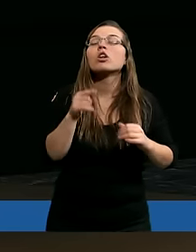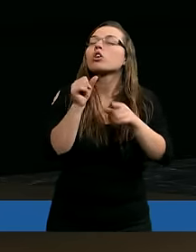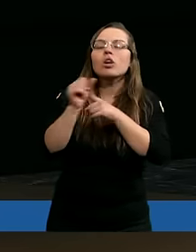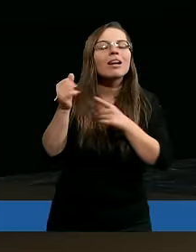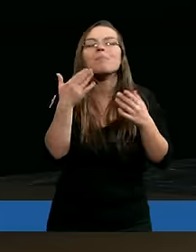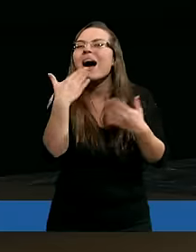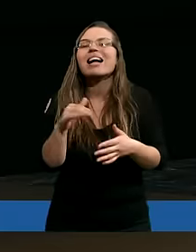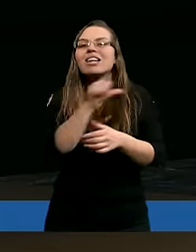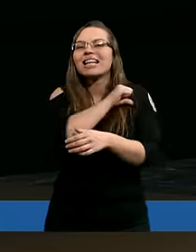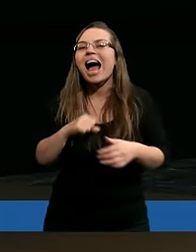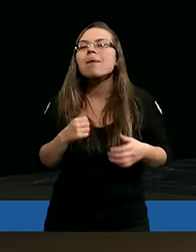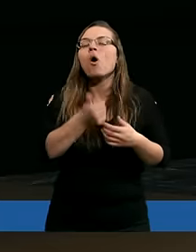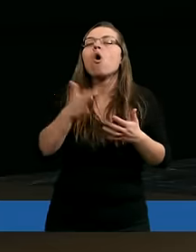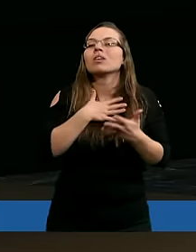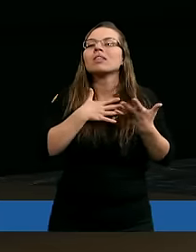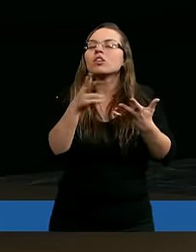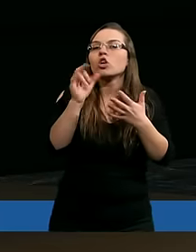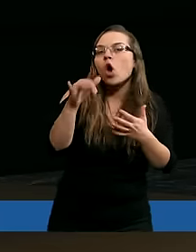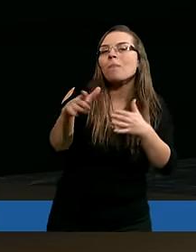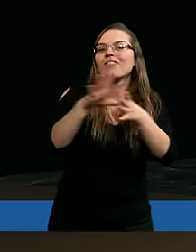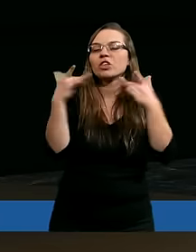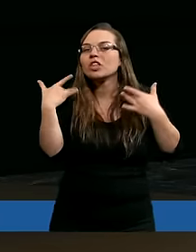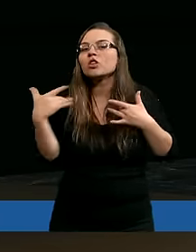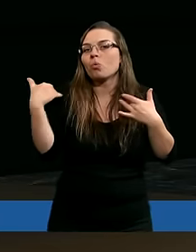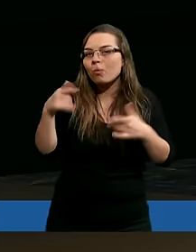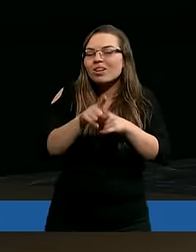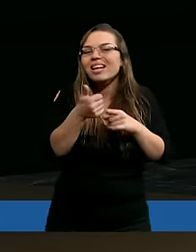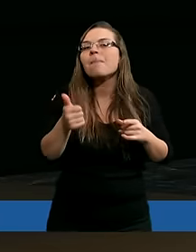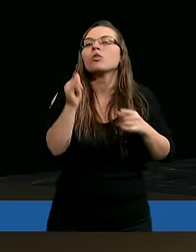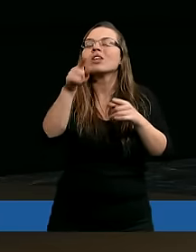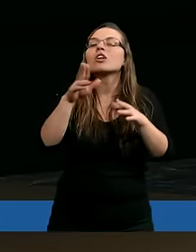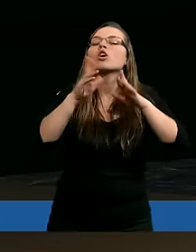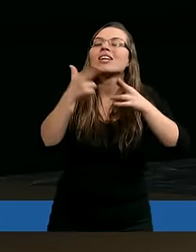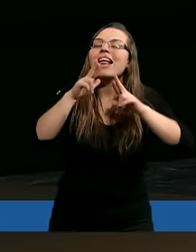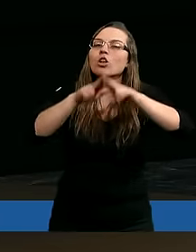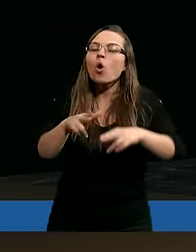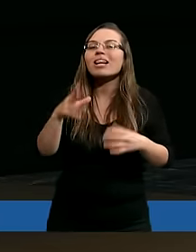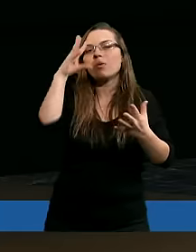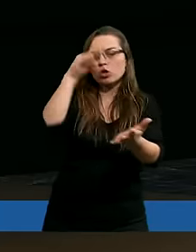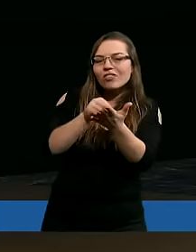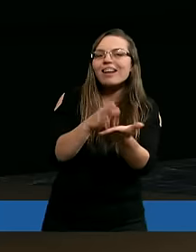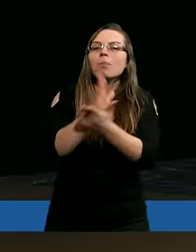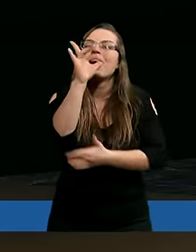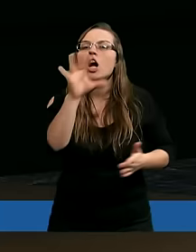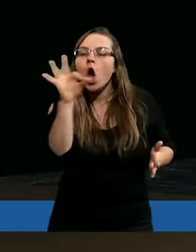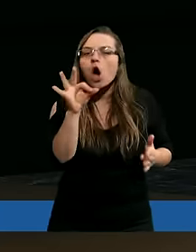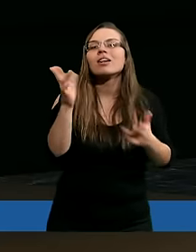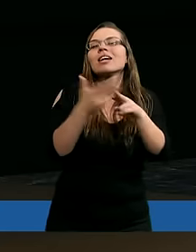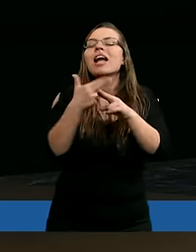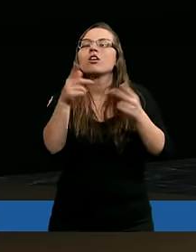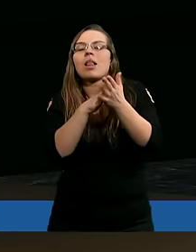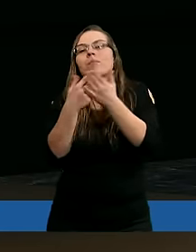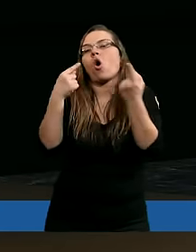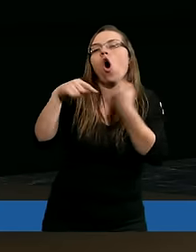Chrystus był bardzo samotny w ciągu swojego życia. I Hiob, kiedy został doświadczony przez los, kiedy odwróciła